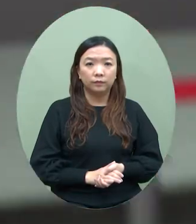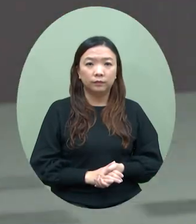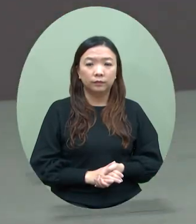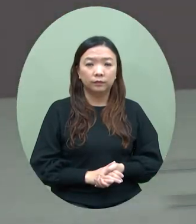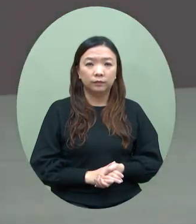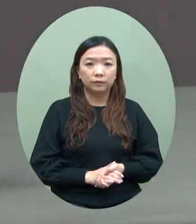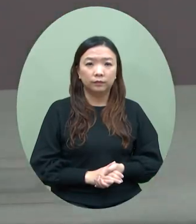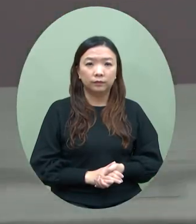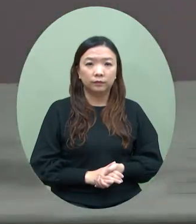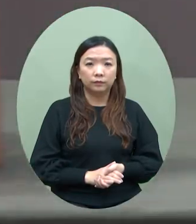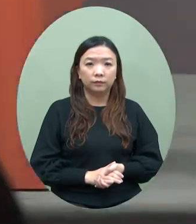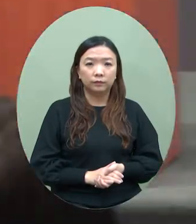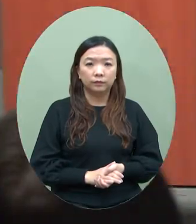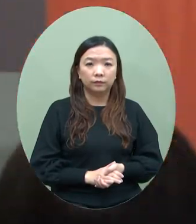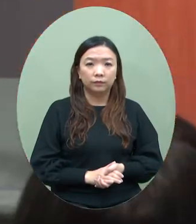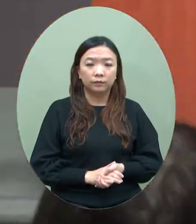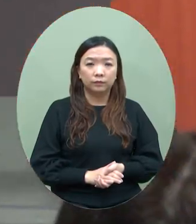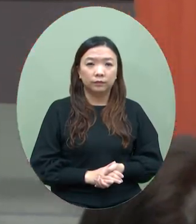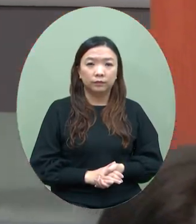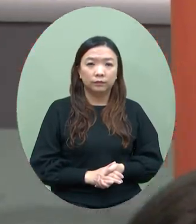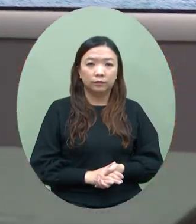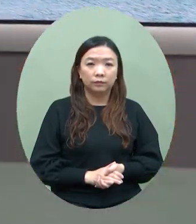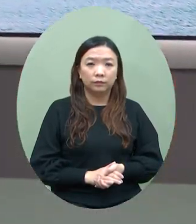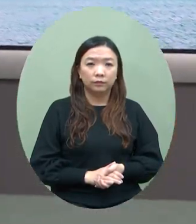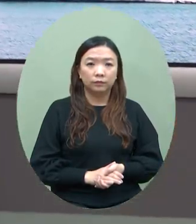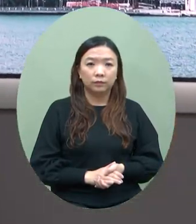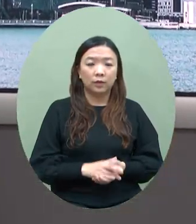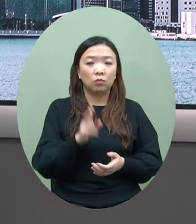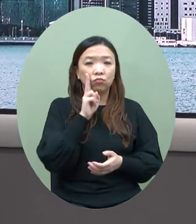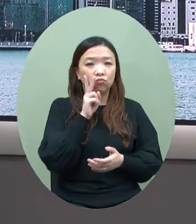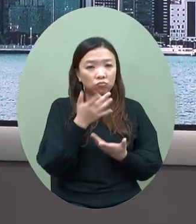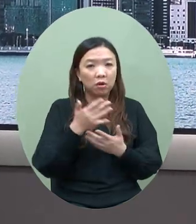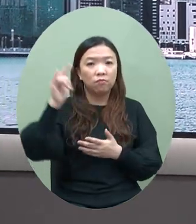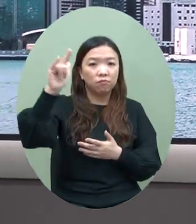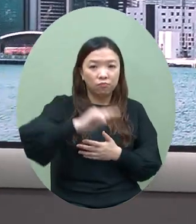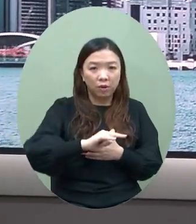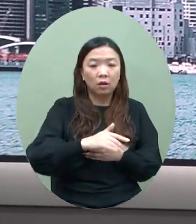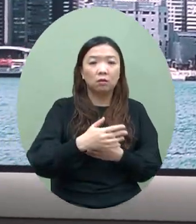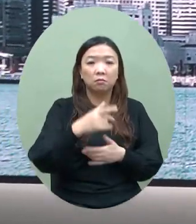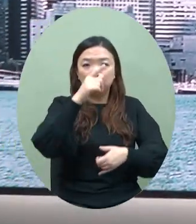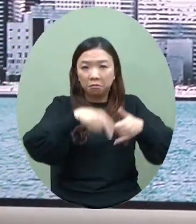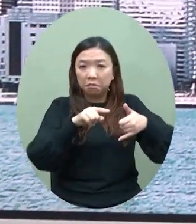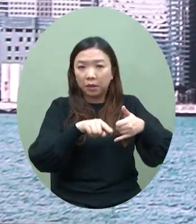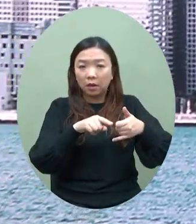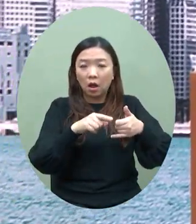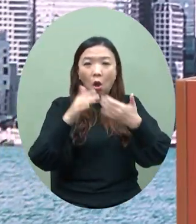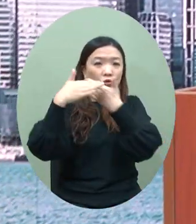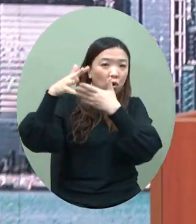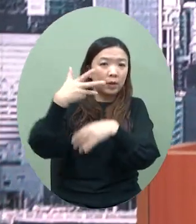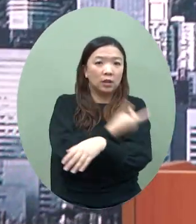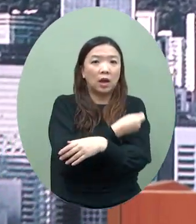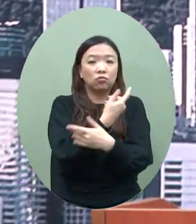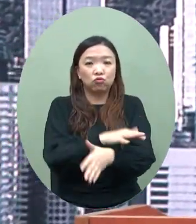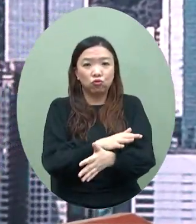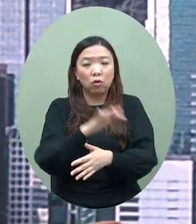第一個問題就話，譬如話喺一啲抵達香港嘅人士，如果佢已經係打咗疫苗，咁究竟嚟到香港之後相